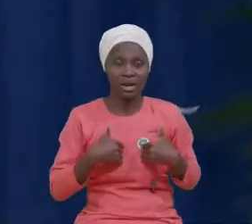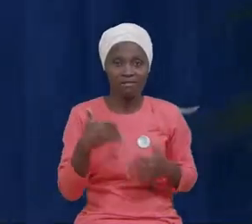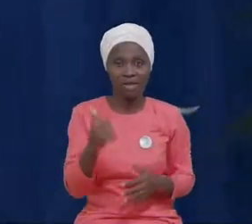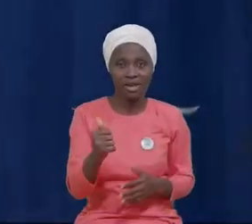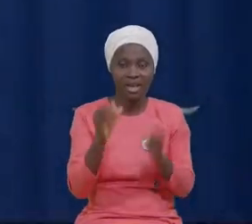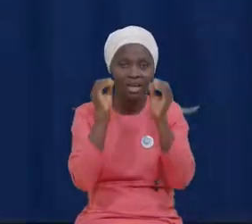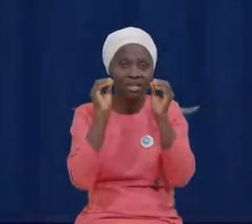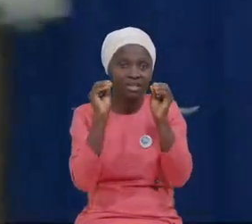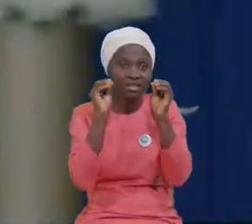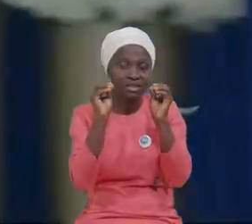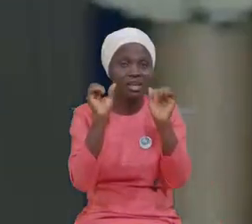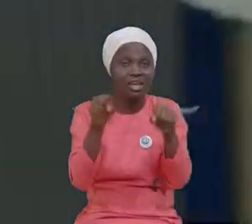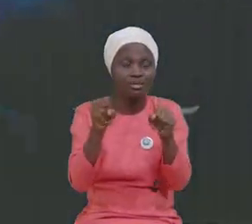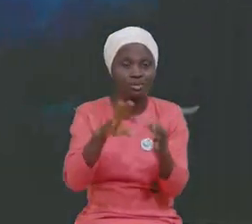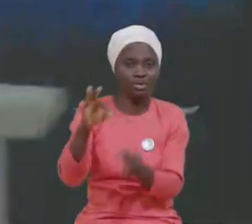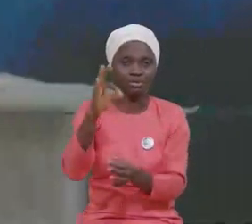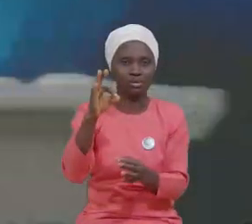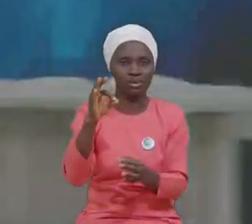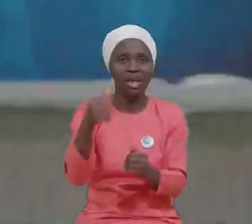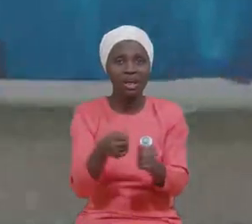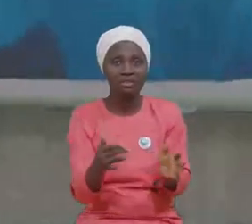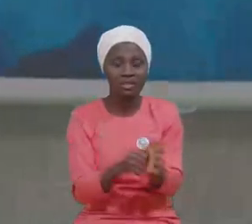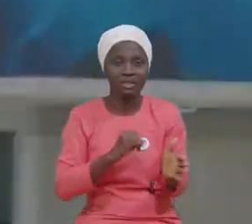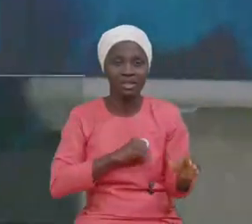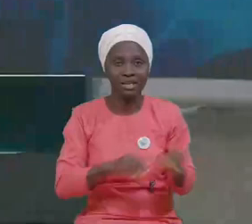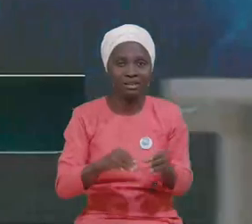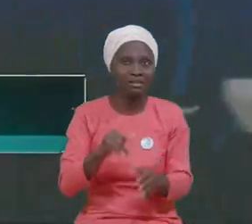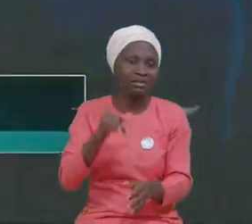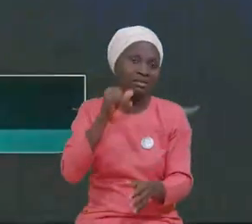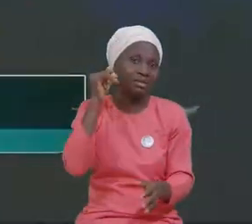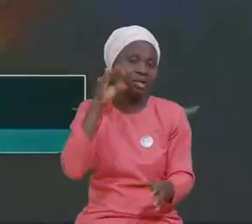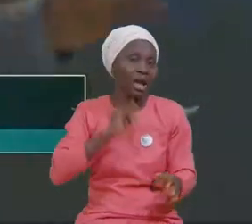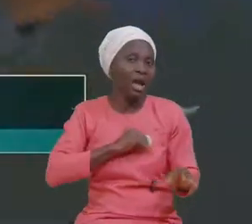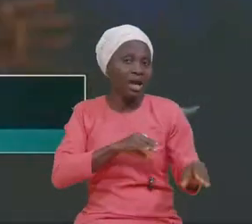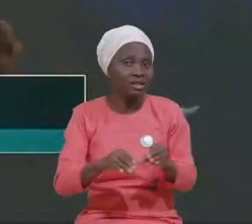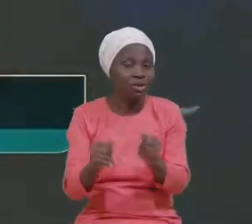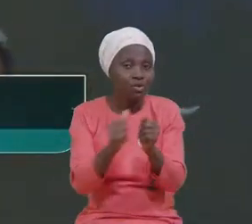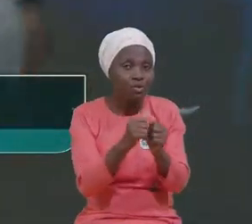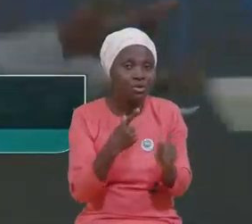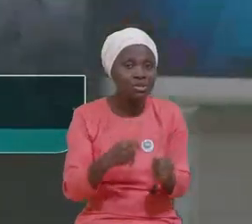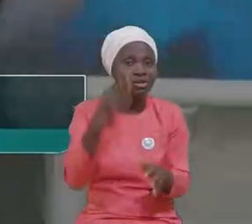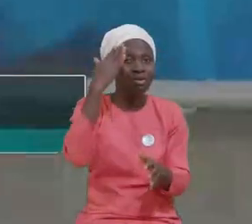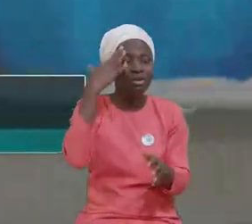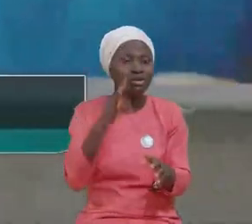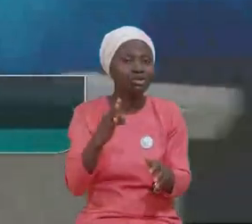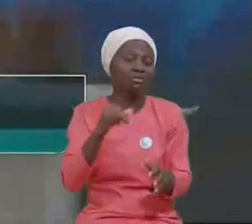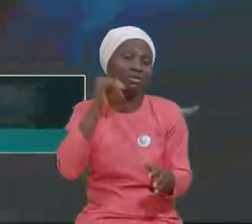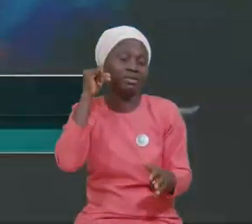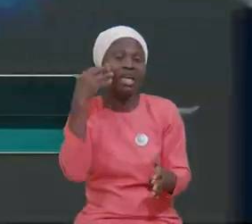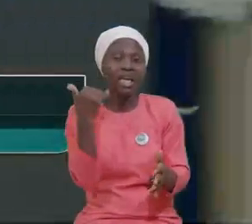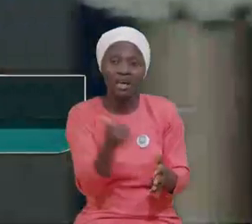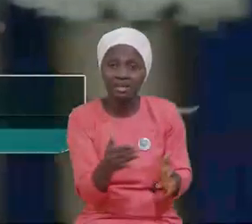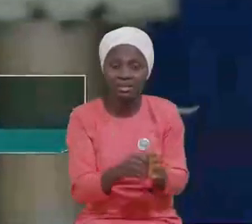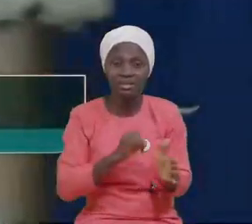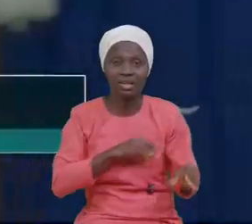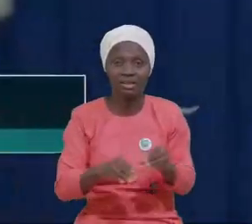un esprit enseignable. Tout ce que j'ai fait hier, je l'ai fait avec la connaissance d'hier. Ce que j'ai fait par le passé,